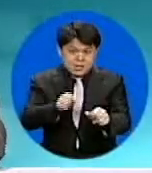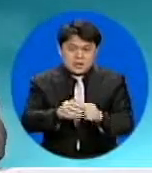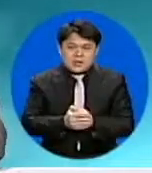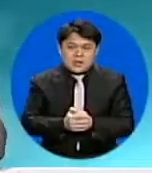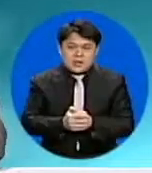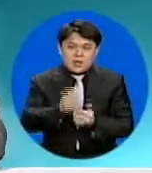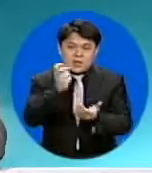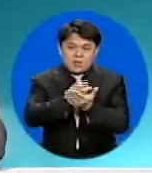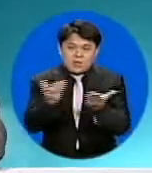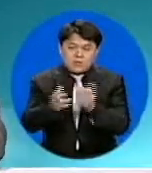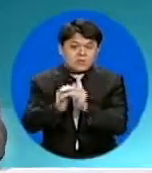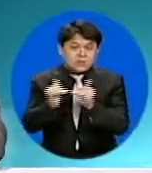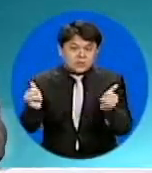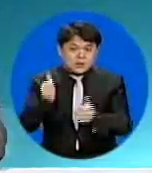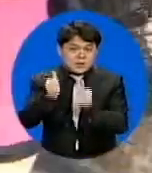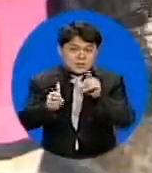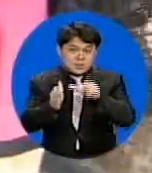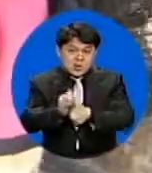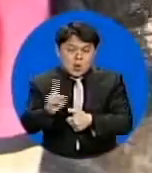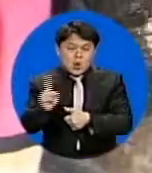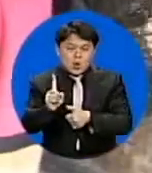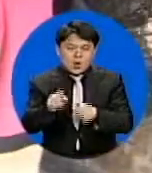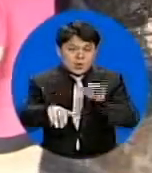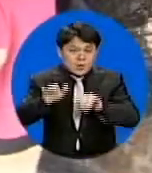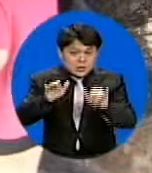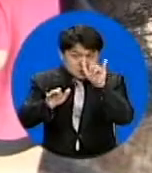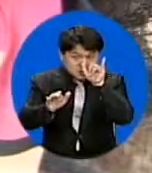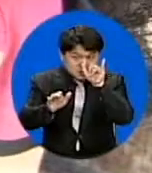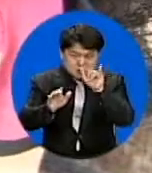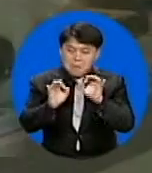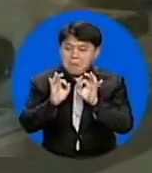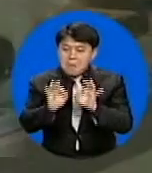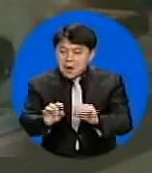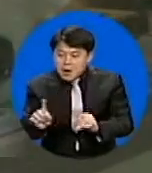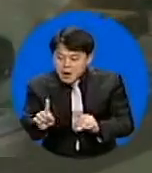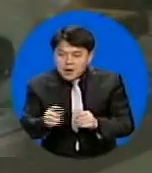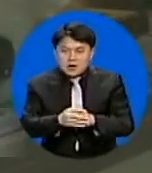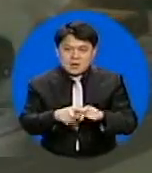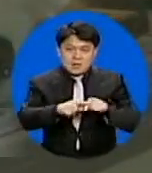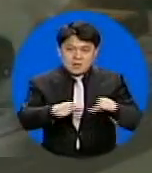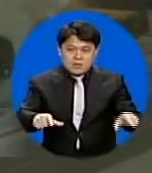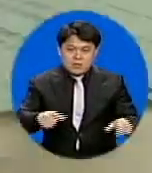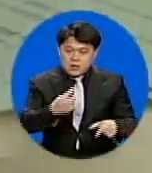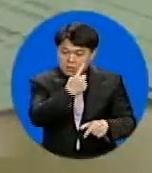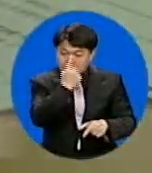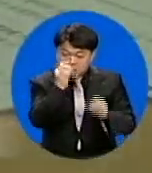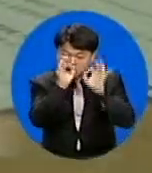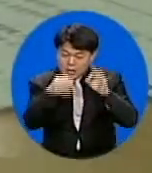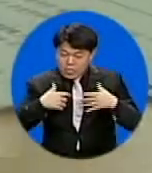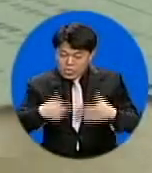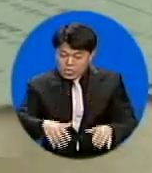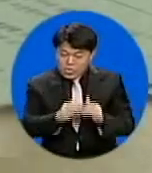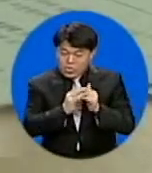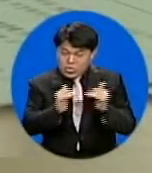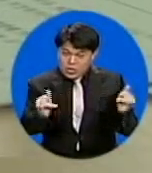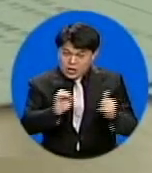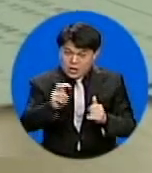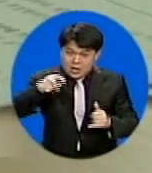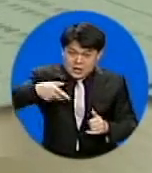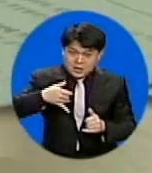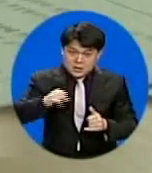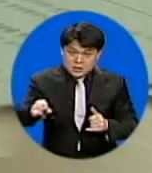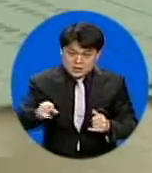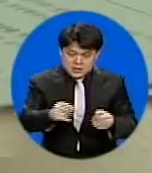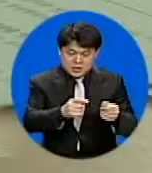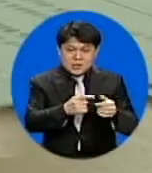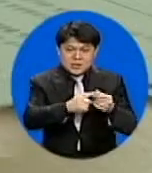그러면 법무사 시험에서 어떻게 차별이 있었느냐 이걸 좀 살펴보니까 네. 보통 그 약시인 시각 장애인들에게는 이 확대